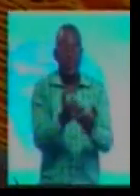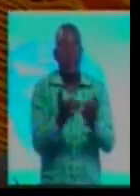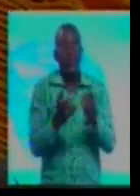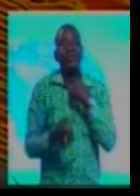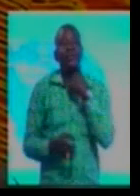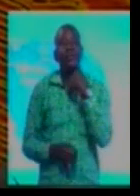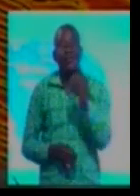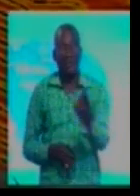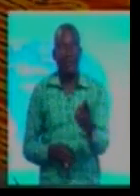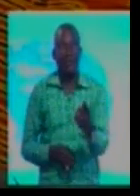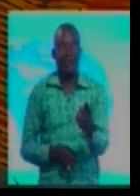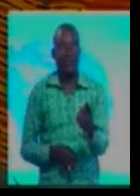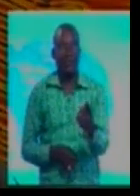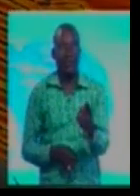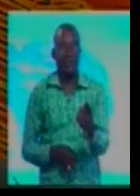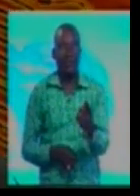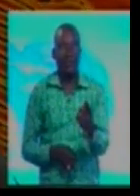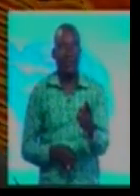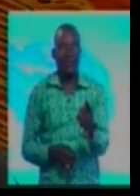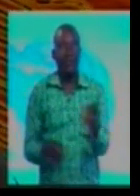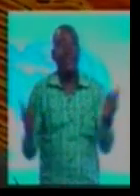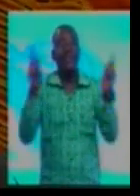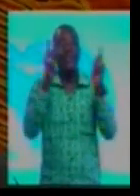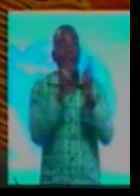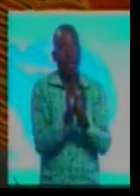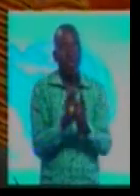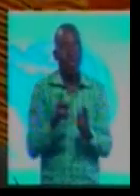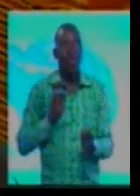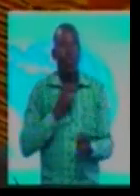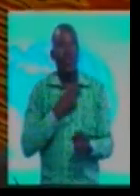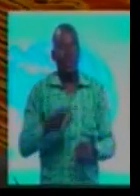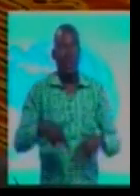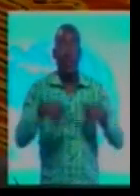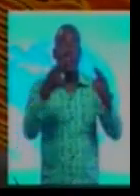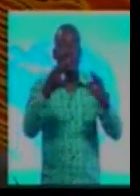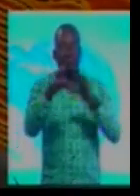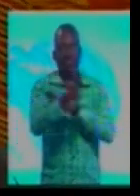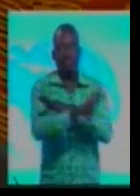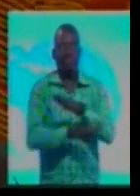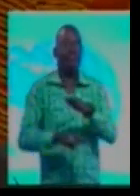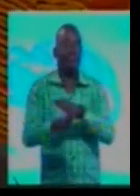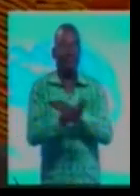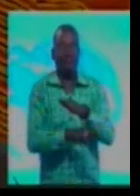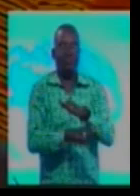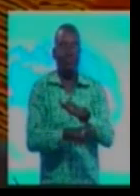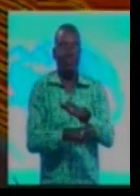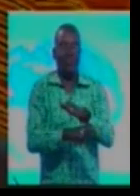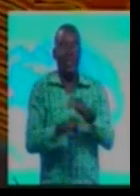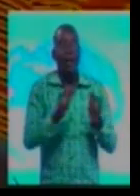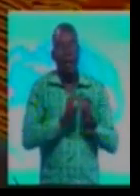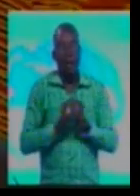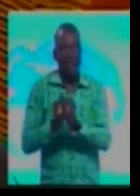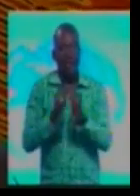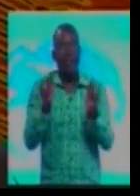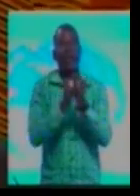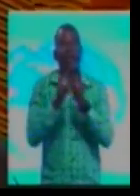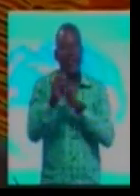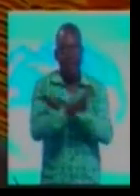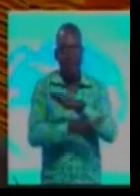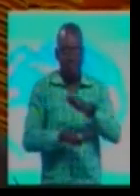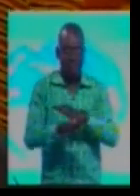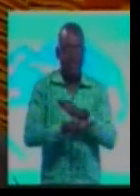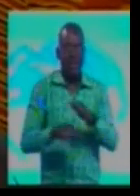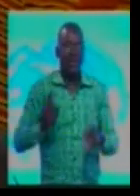avons... après cette rencontre-là, nous allons rendre compte à la base. Et ensemble avec la base, nous